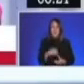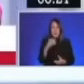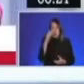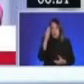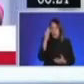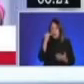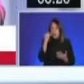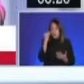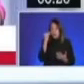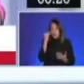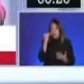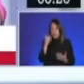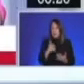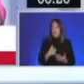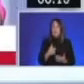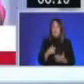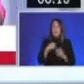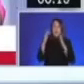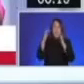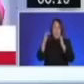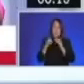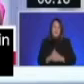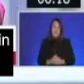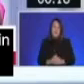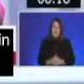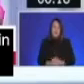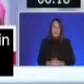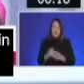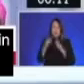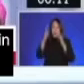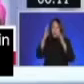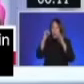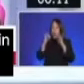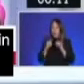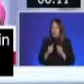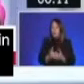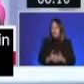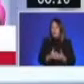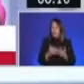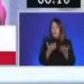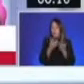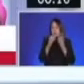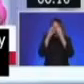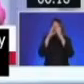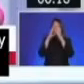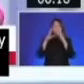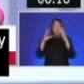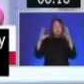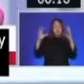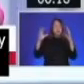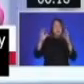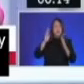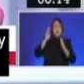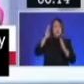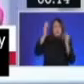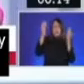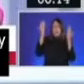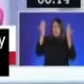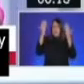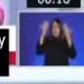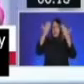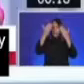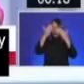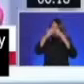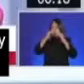ng lahat ng ito ay pag-asa. Pag-asa yung tumutulak sa atin na mangarap na sa dulo ng kadiliman ay